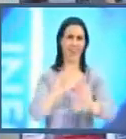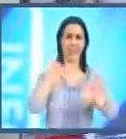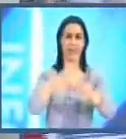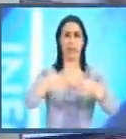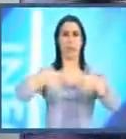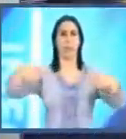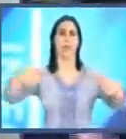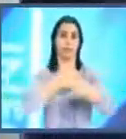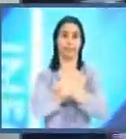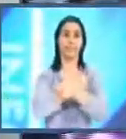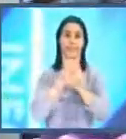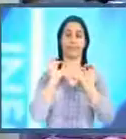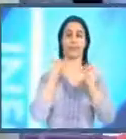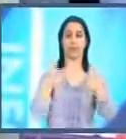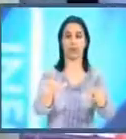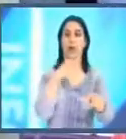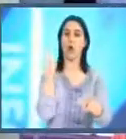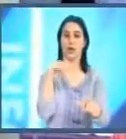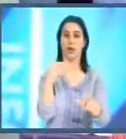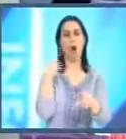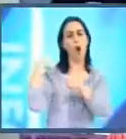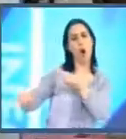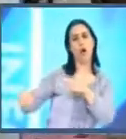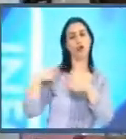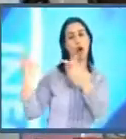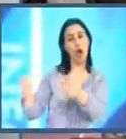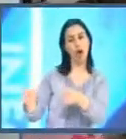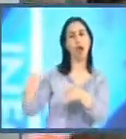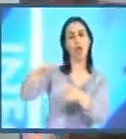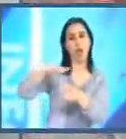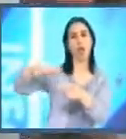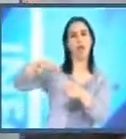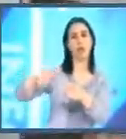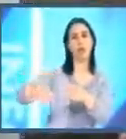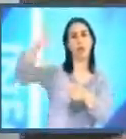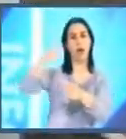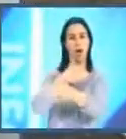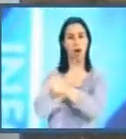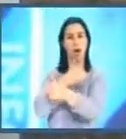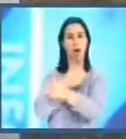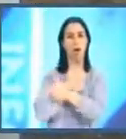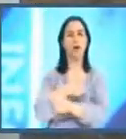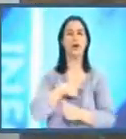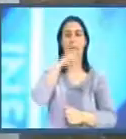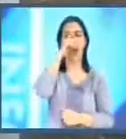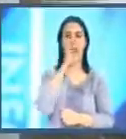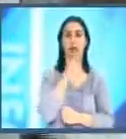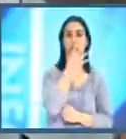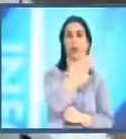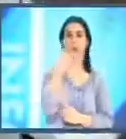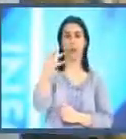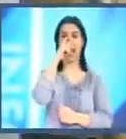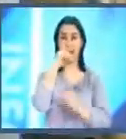de manera considerable l'atur juvenil. Un altre dels col·lectius d'edat que tenen una taxa elevada d'aturats són els majors de 44